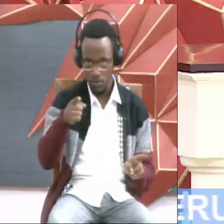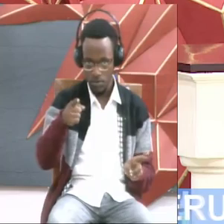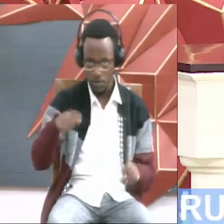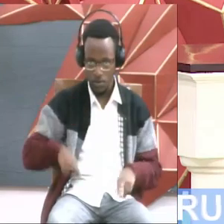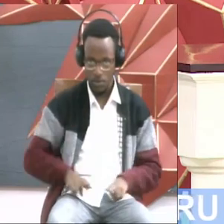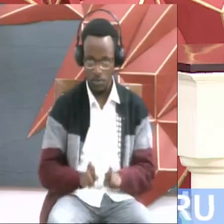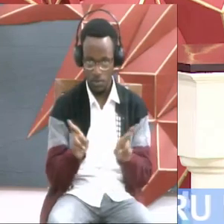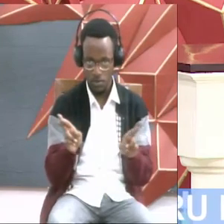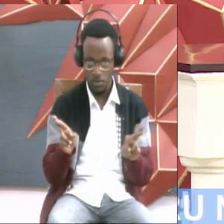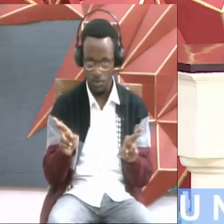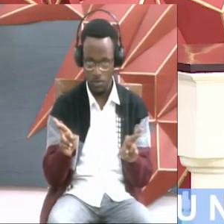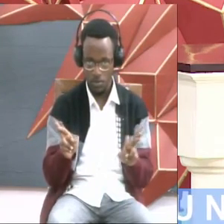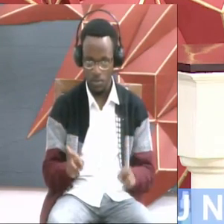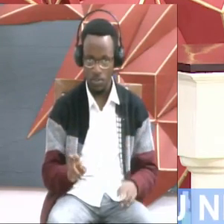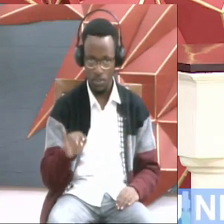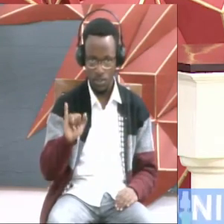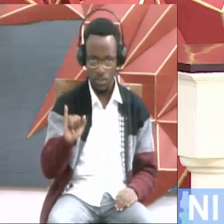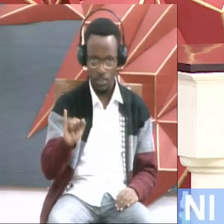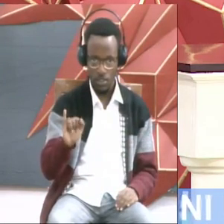chapitre